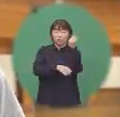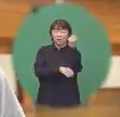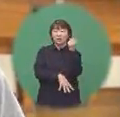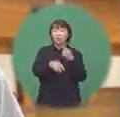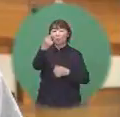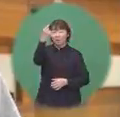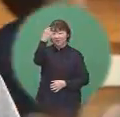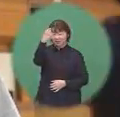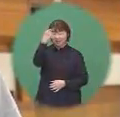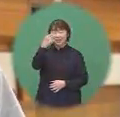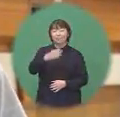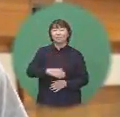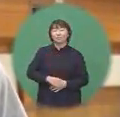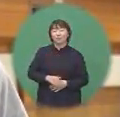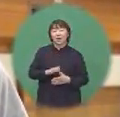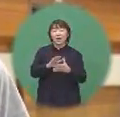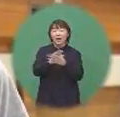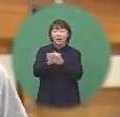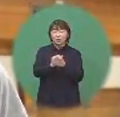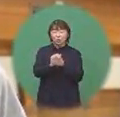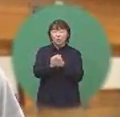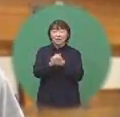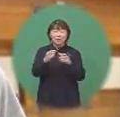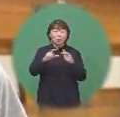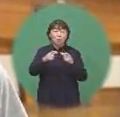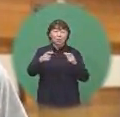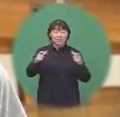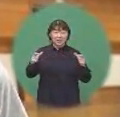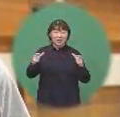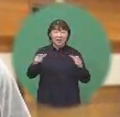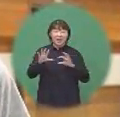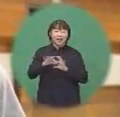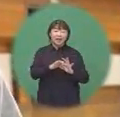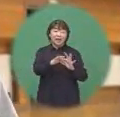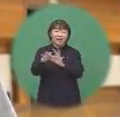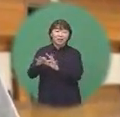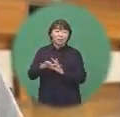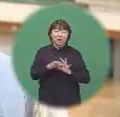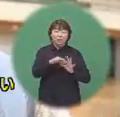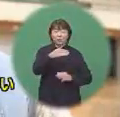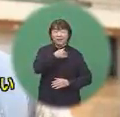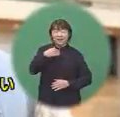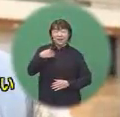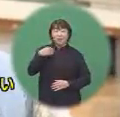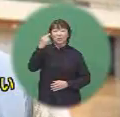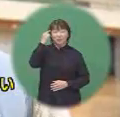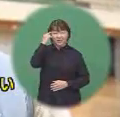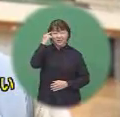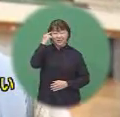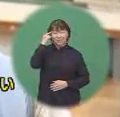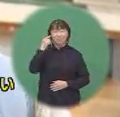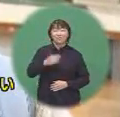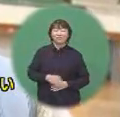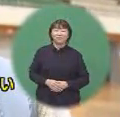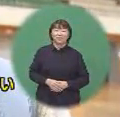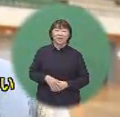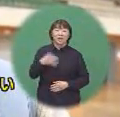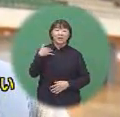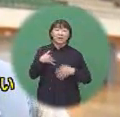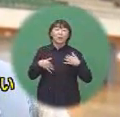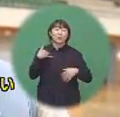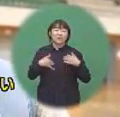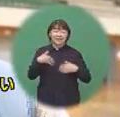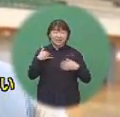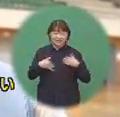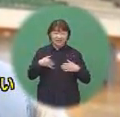だんだん友達も増えて、なんかよくでき、連携プレーもできたと思います。 楽しくできたし、いろんなこと